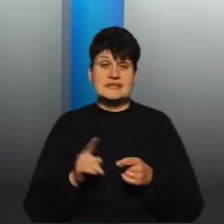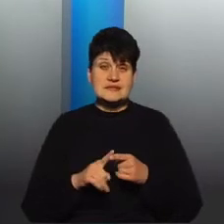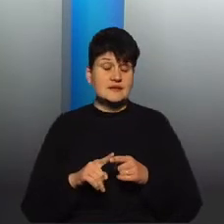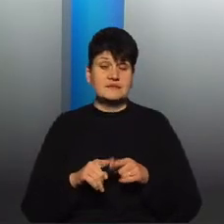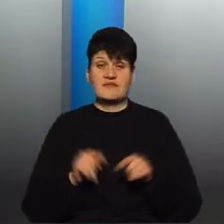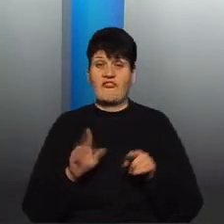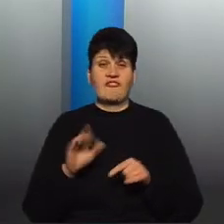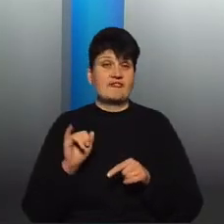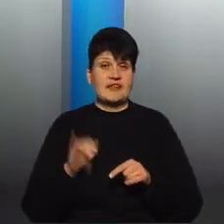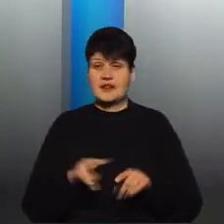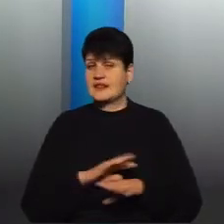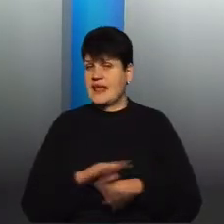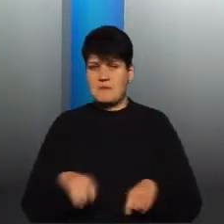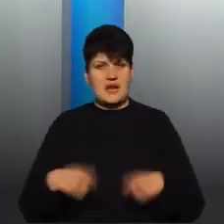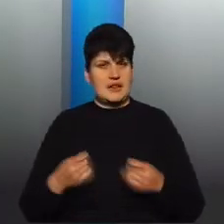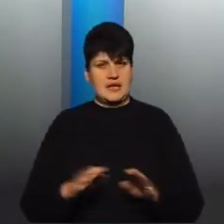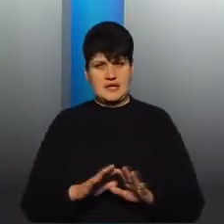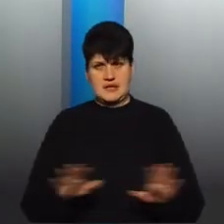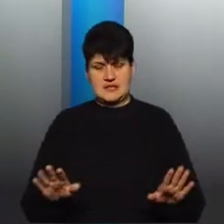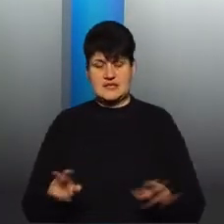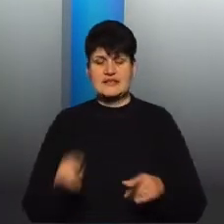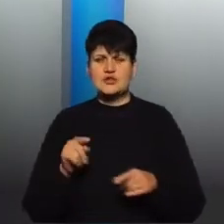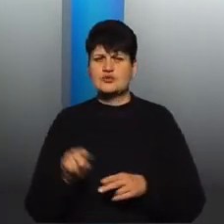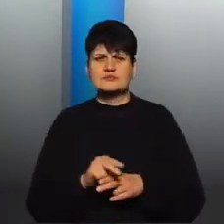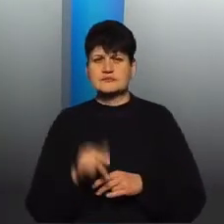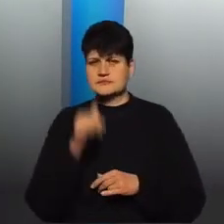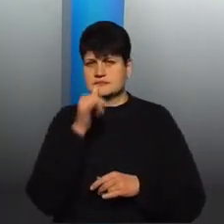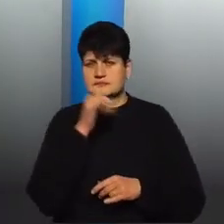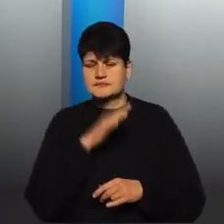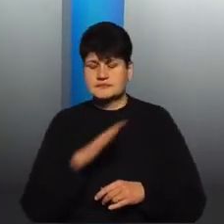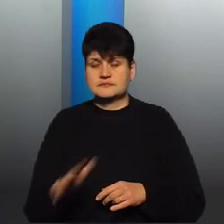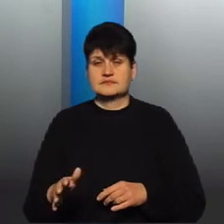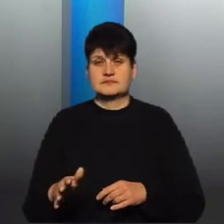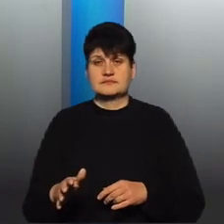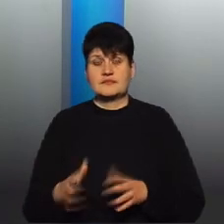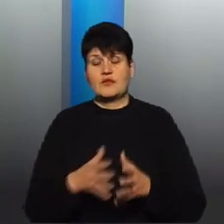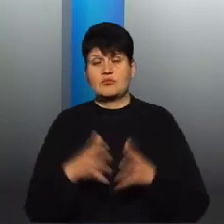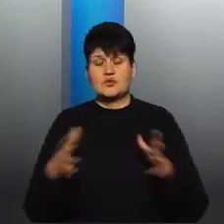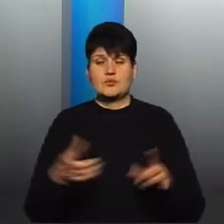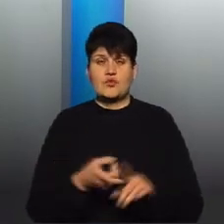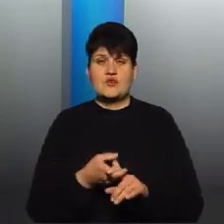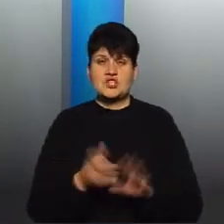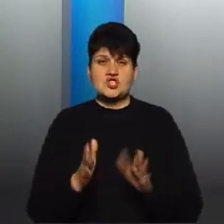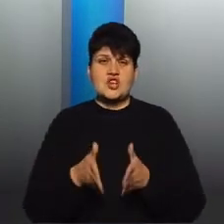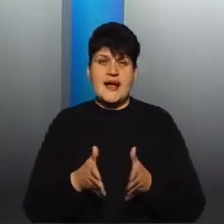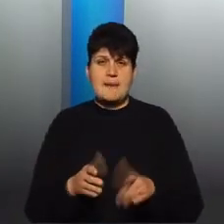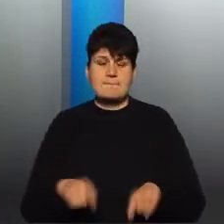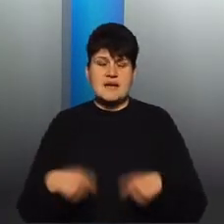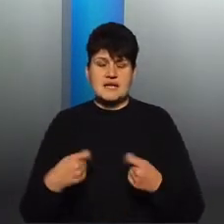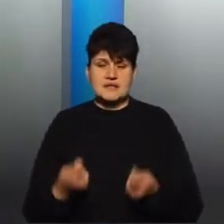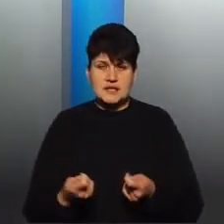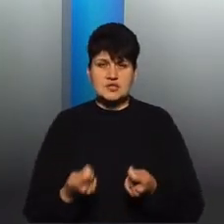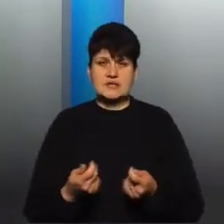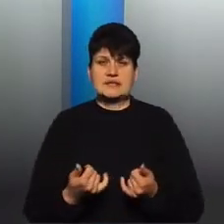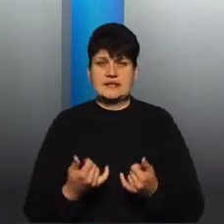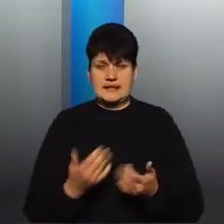не передається. Те, що він невиліковний, в більшості пов'язано з шляхами передачі. Ну, і, звичайно, є народні